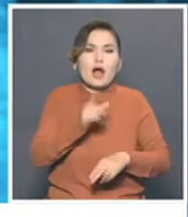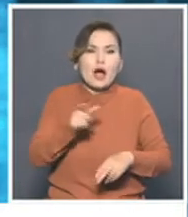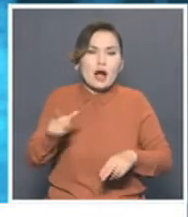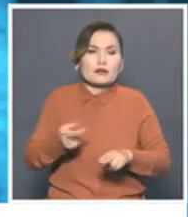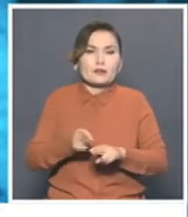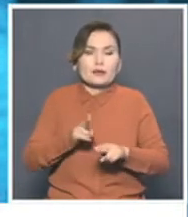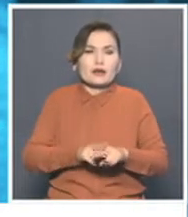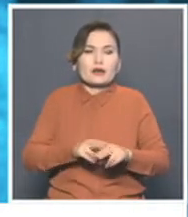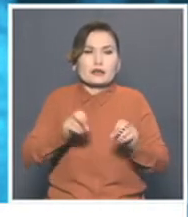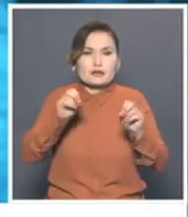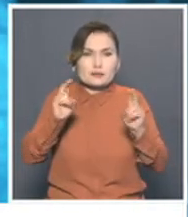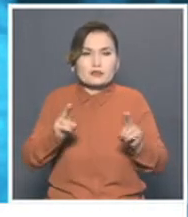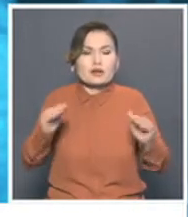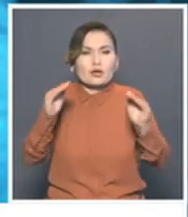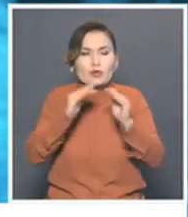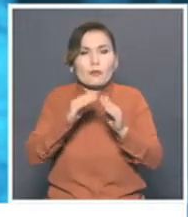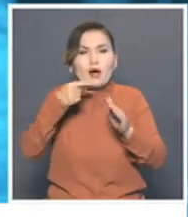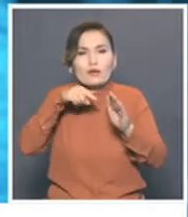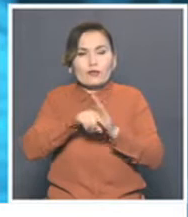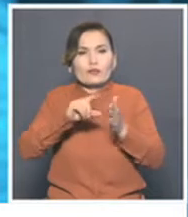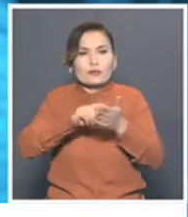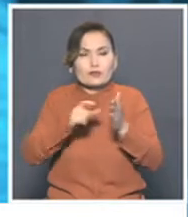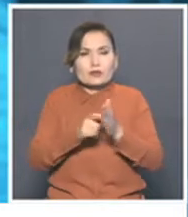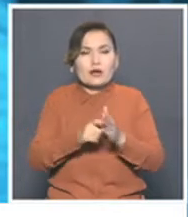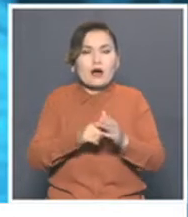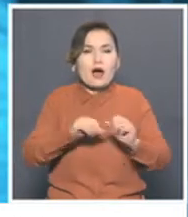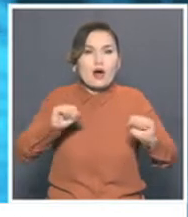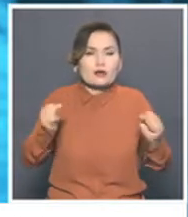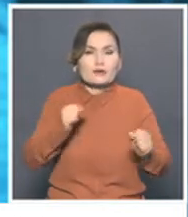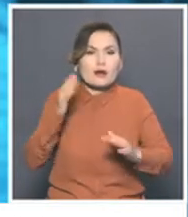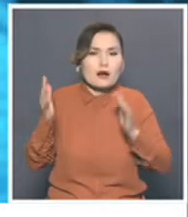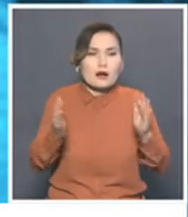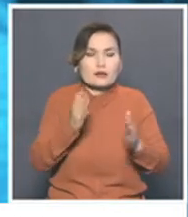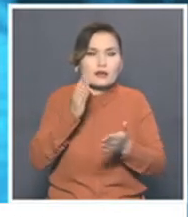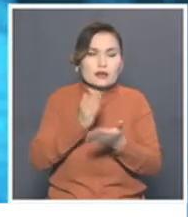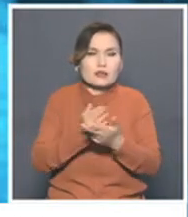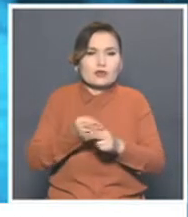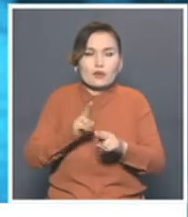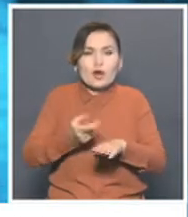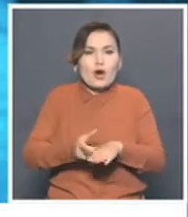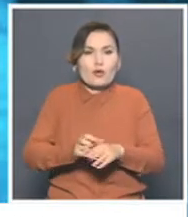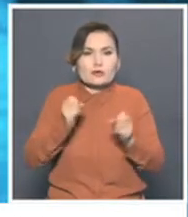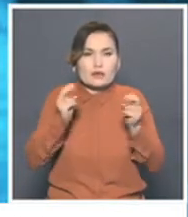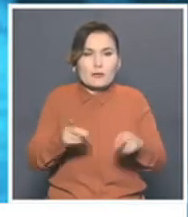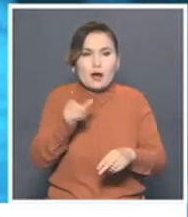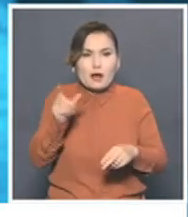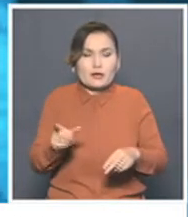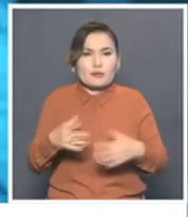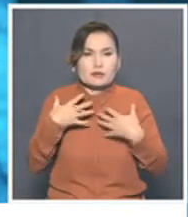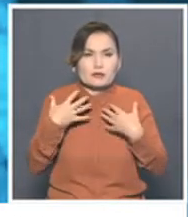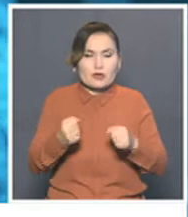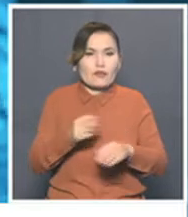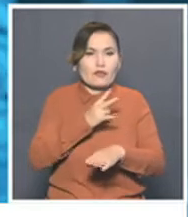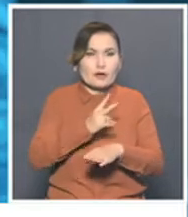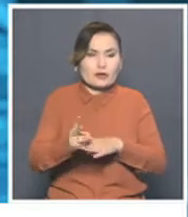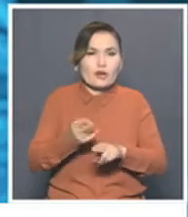салқындау үшін кондиционер орнатады. Кондиционер қосқанда біз есік-терезені жауып жүреміз. Аппарат бір бөлмедегі ауаныған алмастырады.